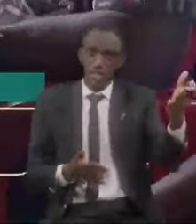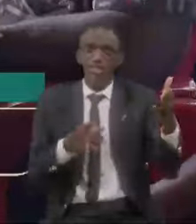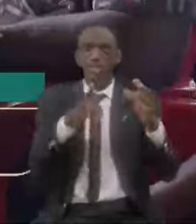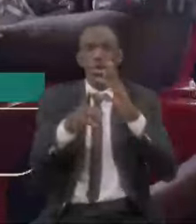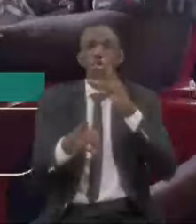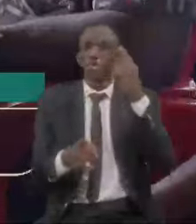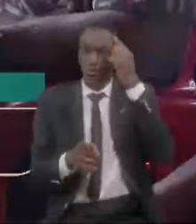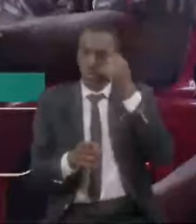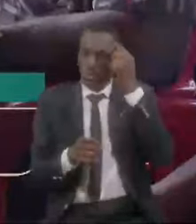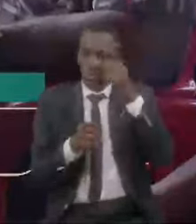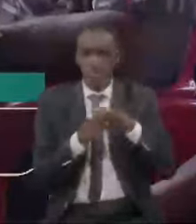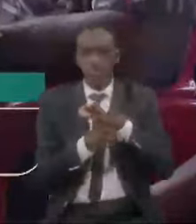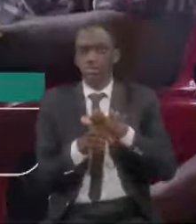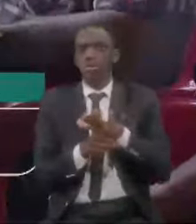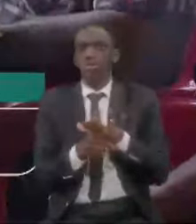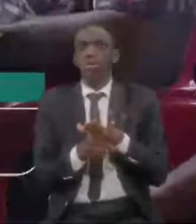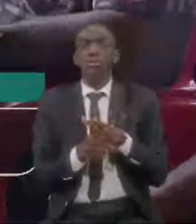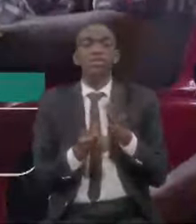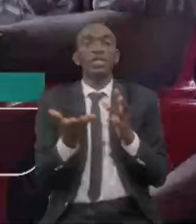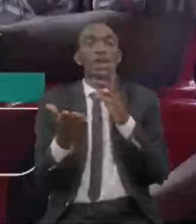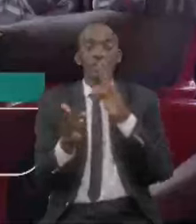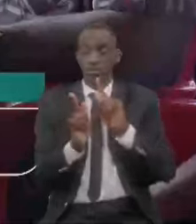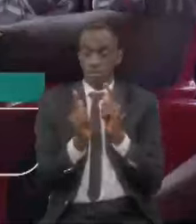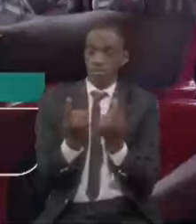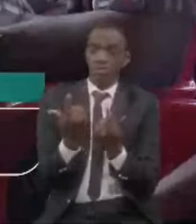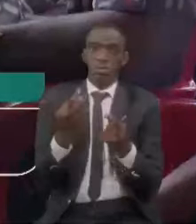Il y a des sociétés, des groupes de personnes